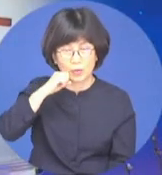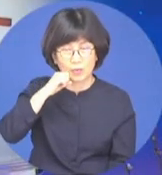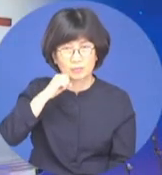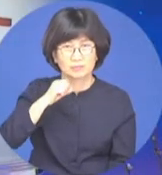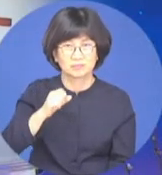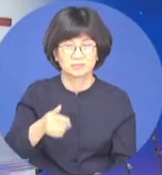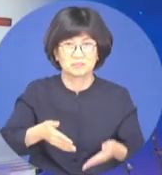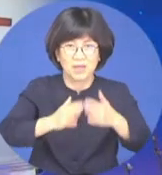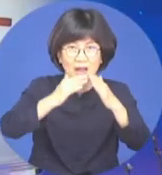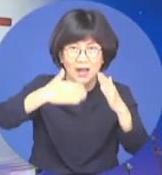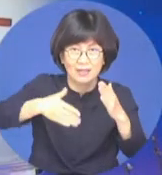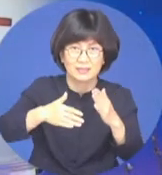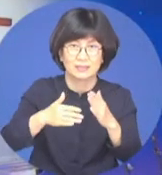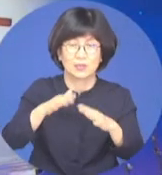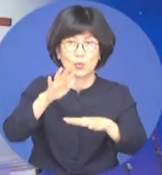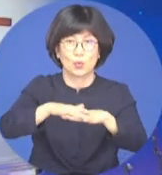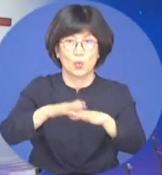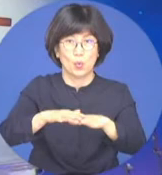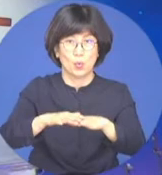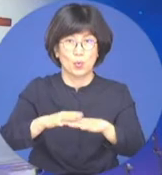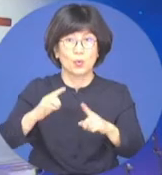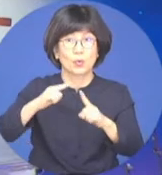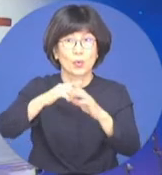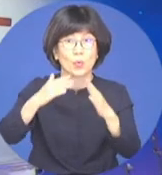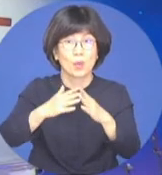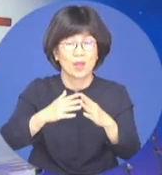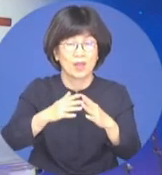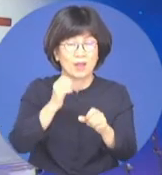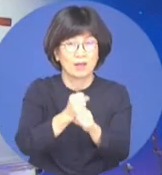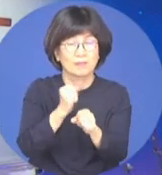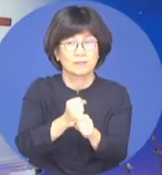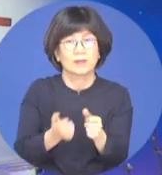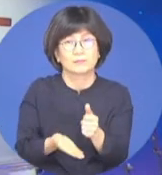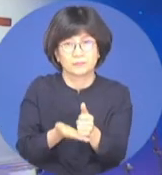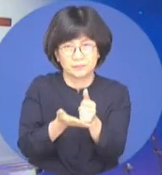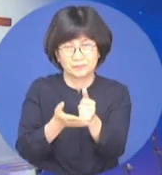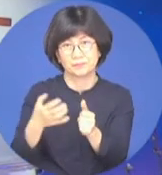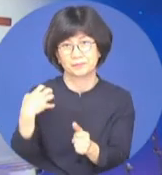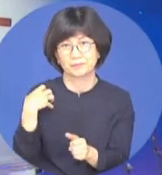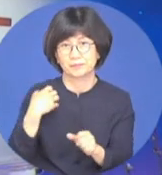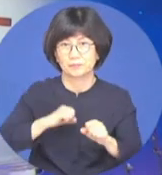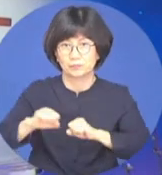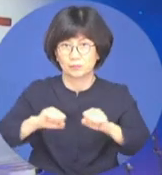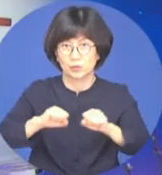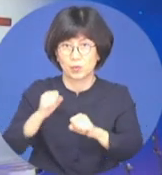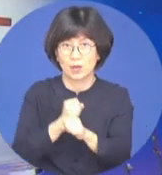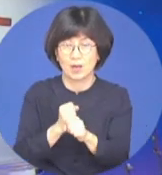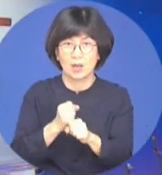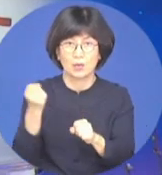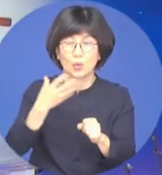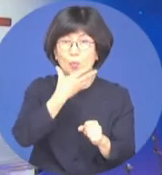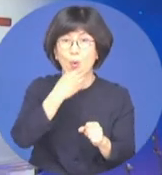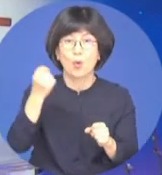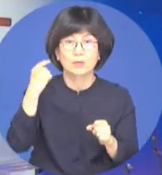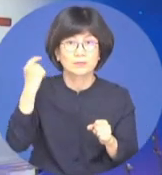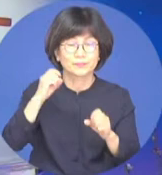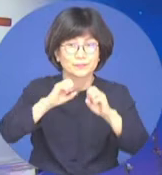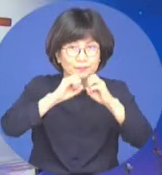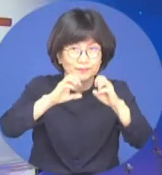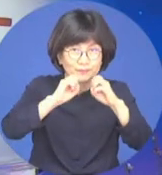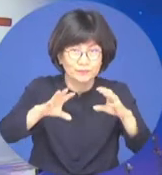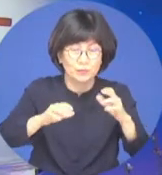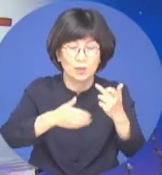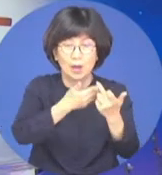교회, 그리고 개척 교회 이렇게 좀 섬겨야 되고요. 그리고 이제 복음 전도, 강원도 복음화를 위해서